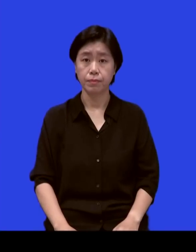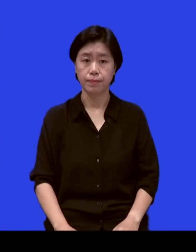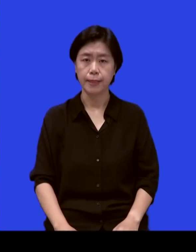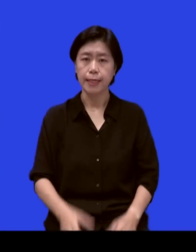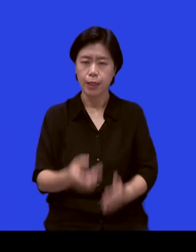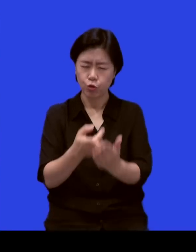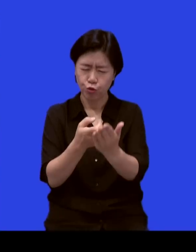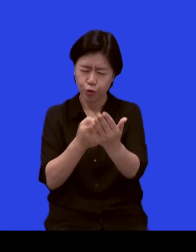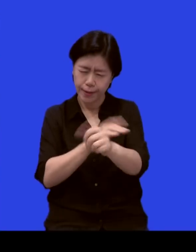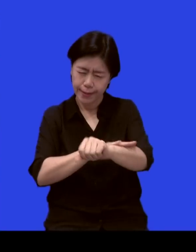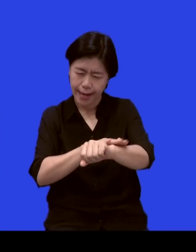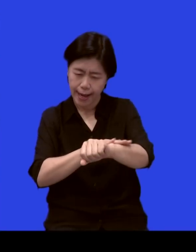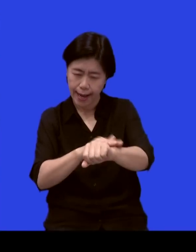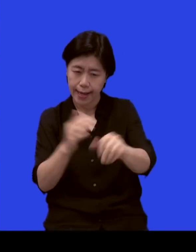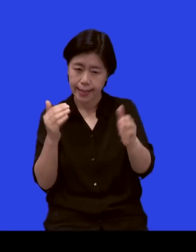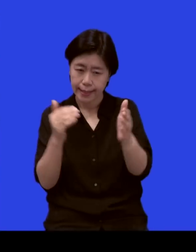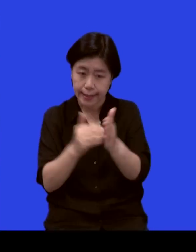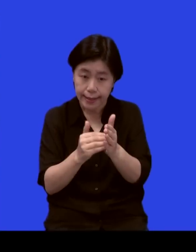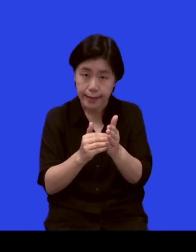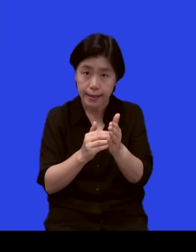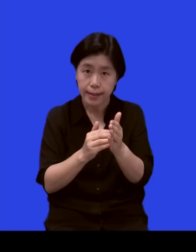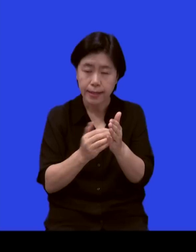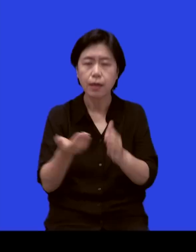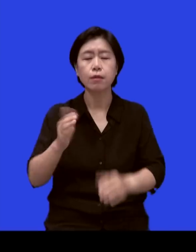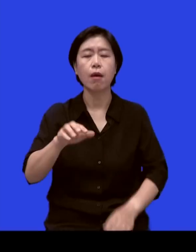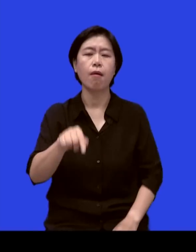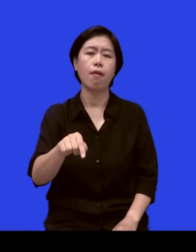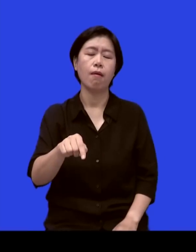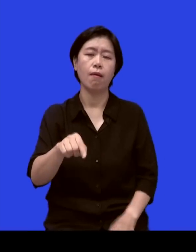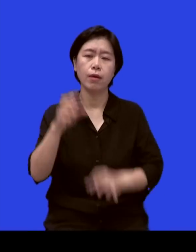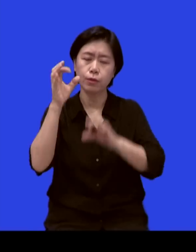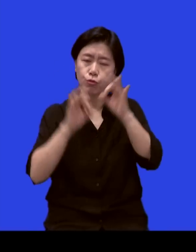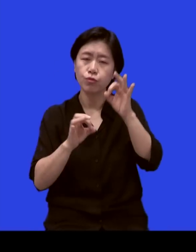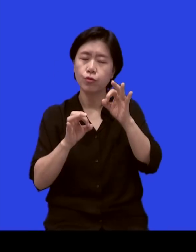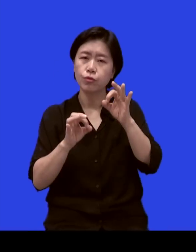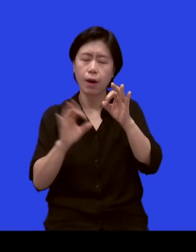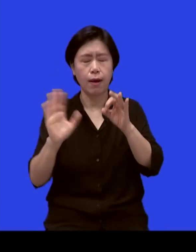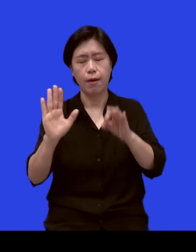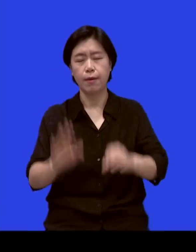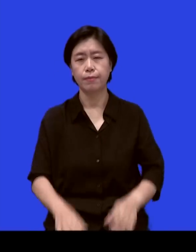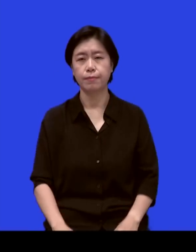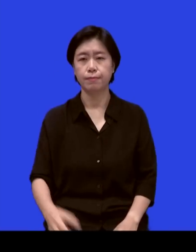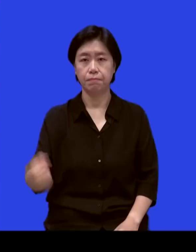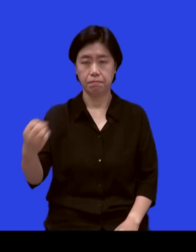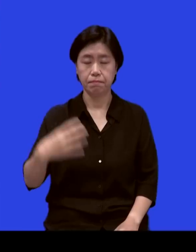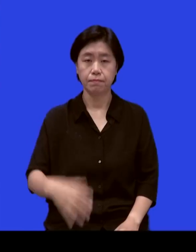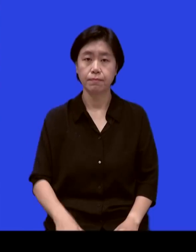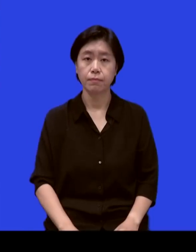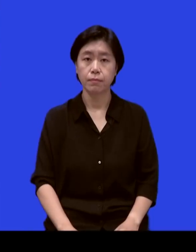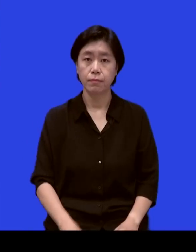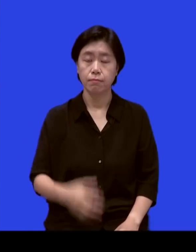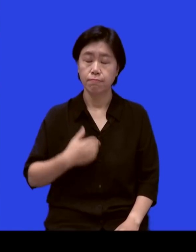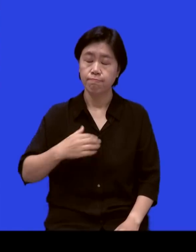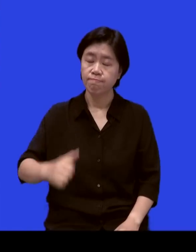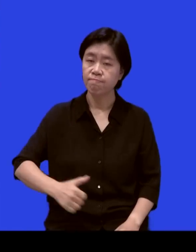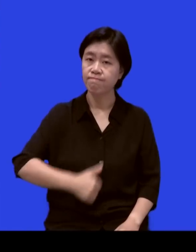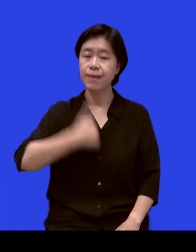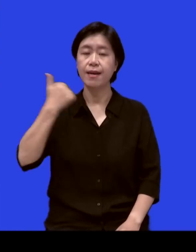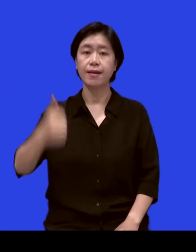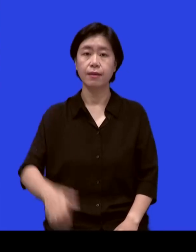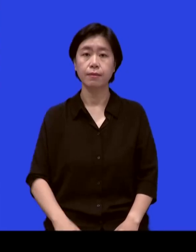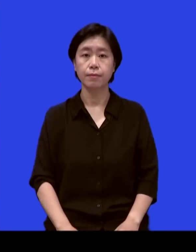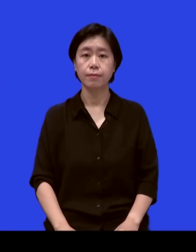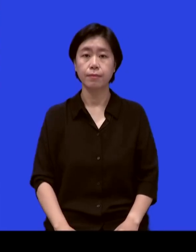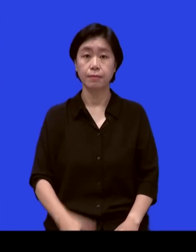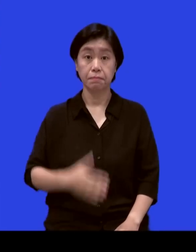썼고. 잘했는데 그런 일이 일어날 수 있는 거니까 제가 그때는 정말 화가 많이 나더라고요. 그렇죠. 어. 그 제가 정확하게 아직도 잊지 않는 게 저희